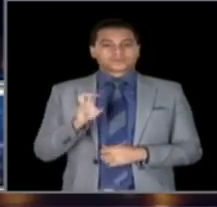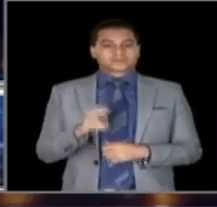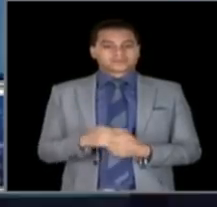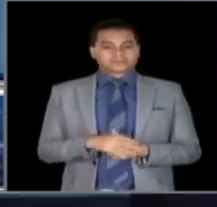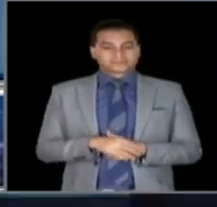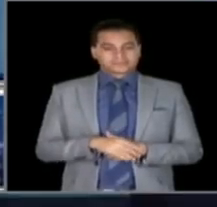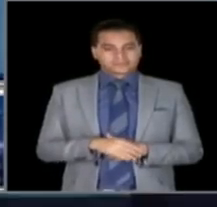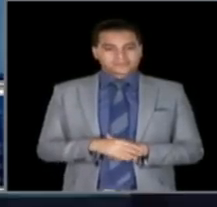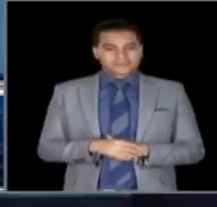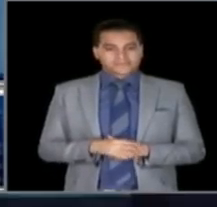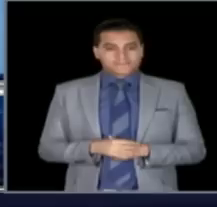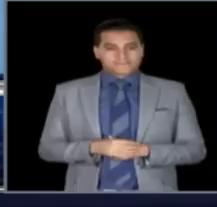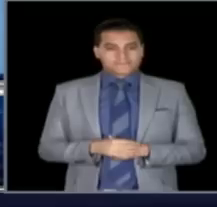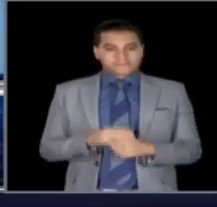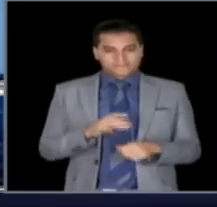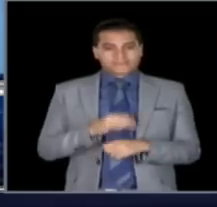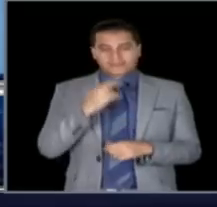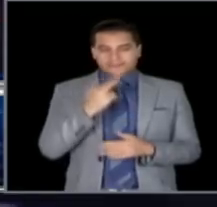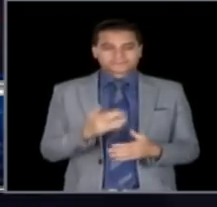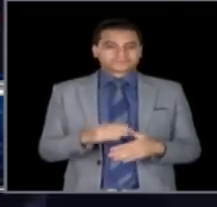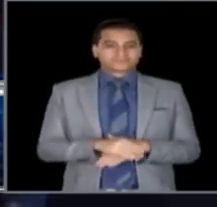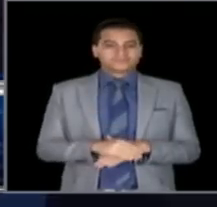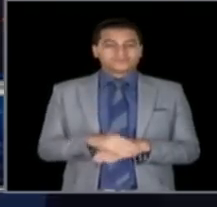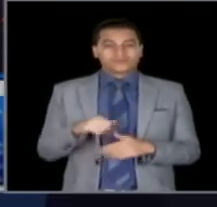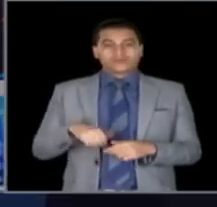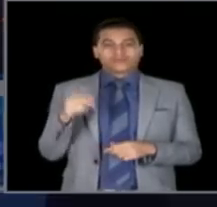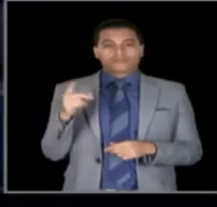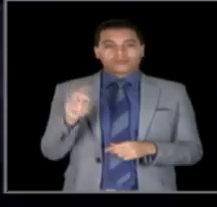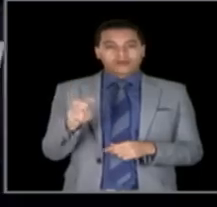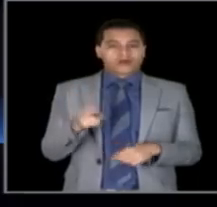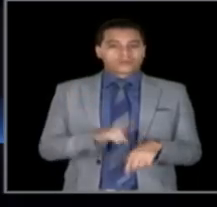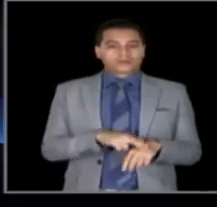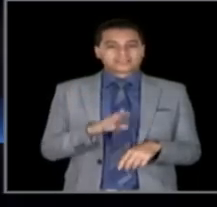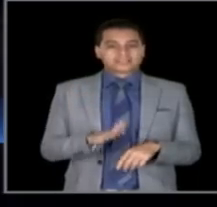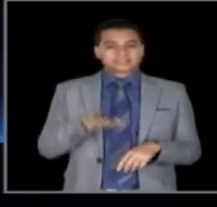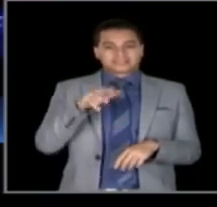570. أرضك. طه وساهر،